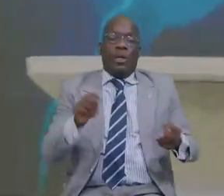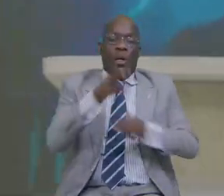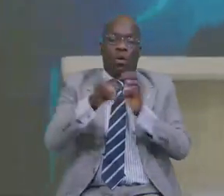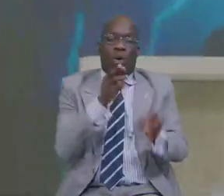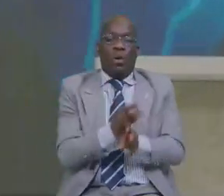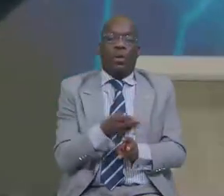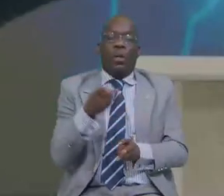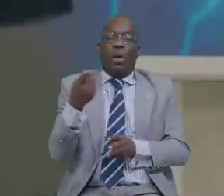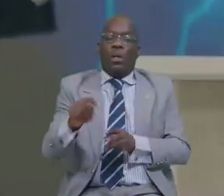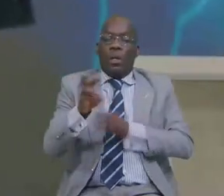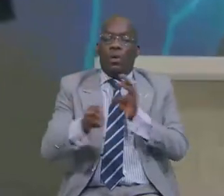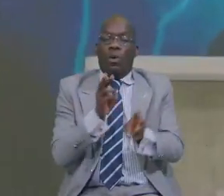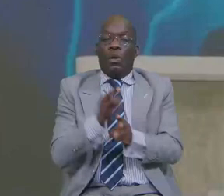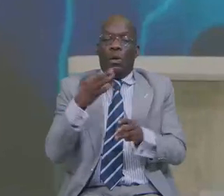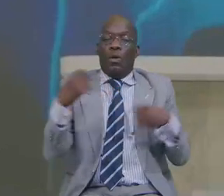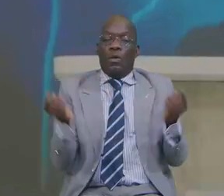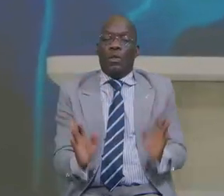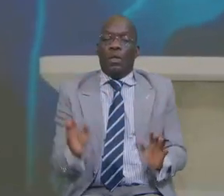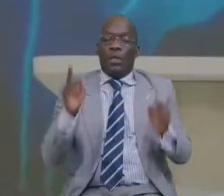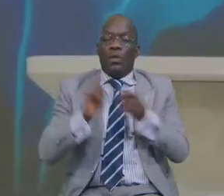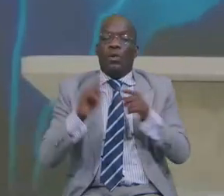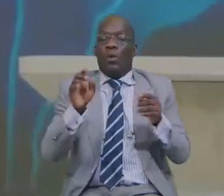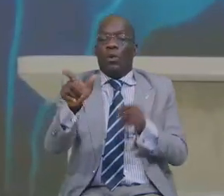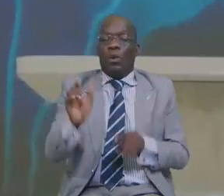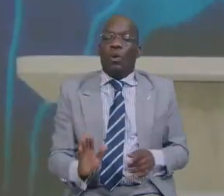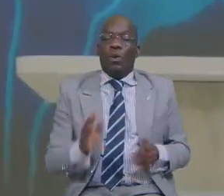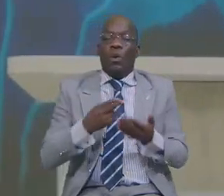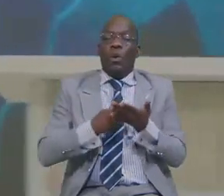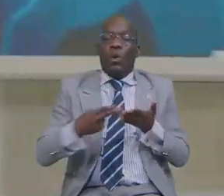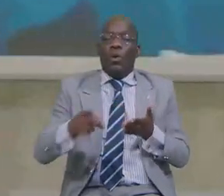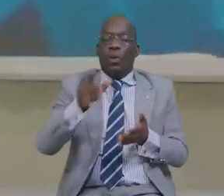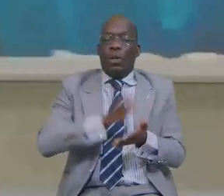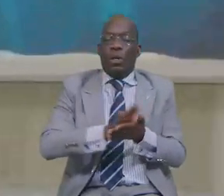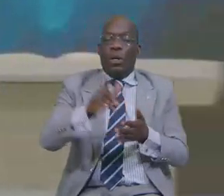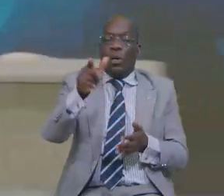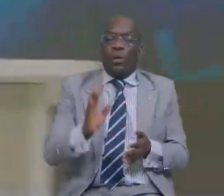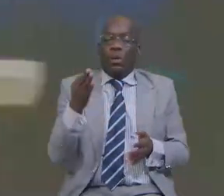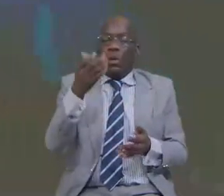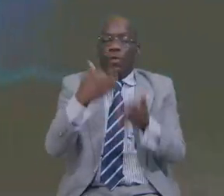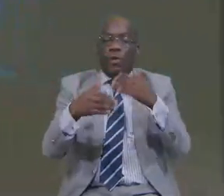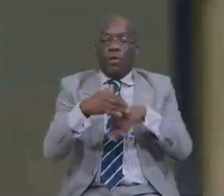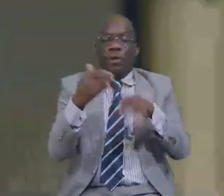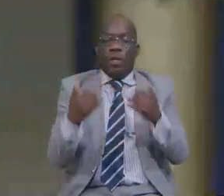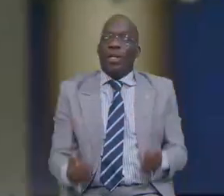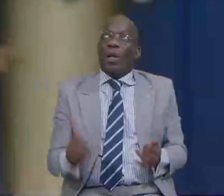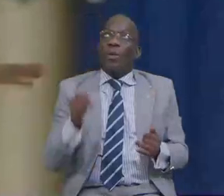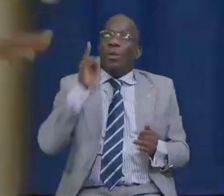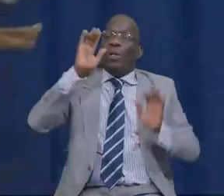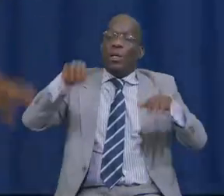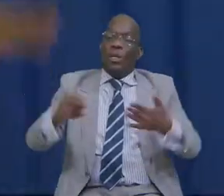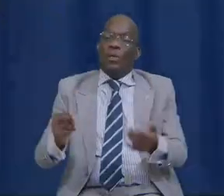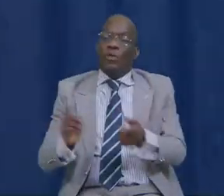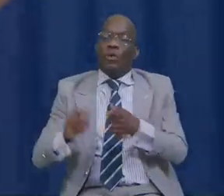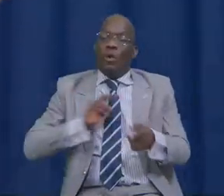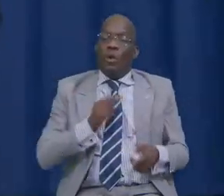réconcilier le monde des pécheurs à Dieu, le Dieu saint du ciel. Maintenant, il